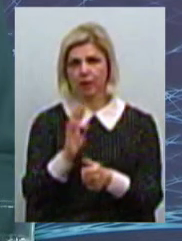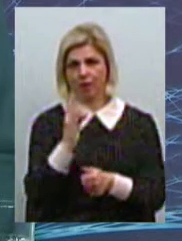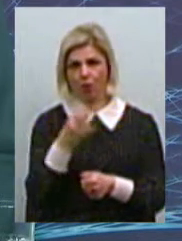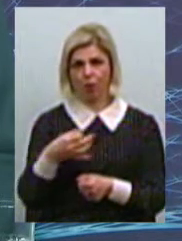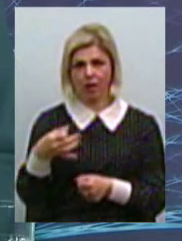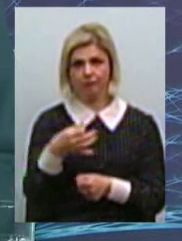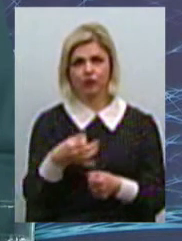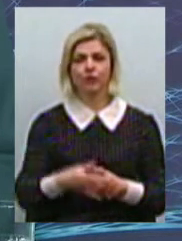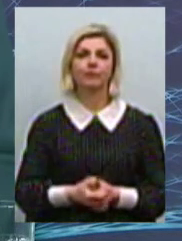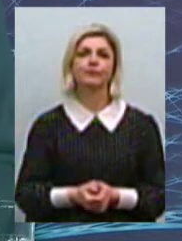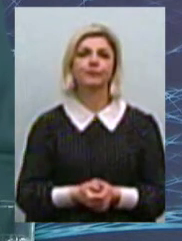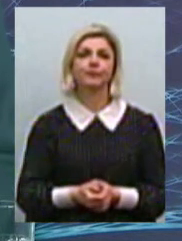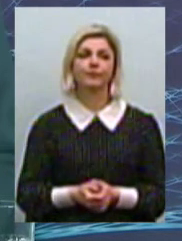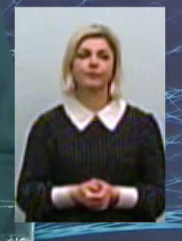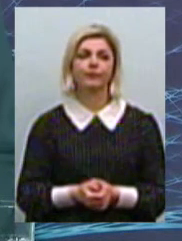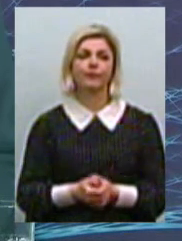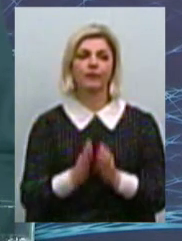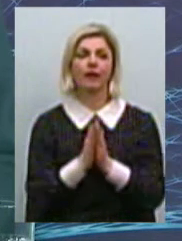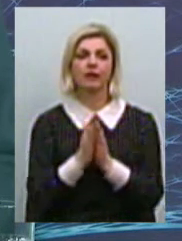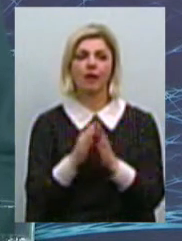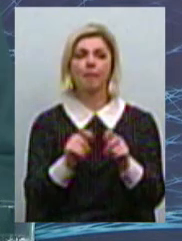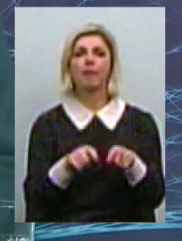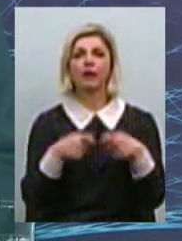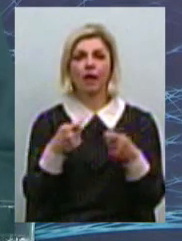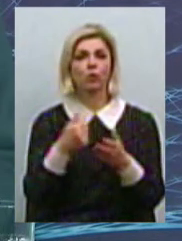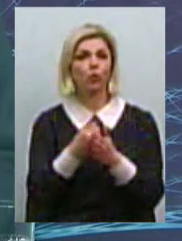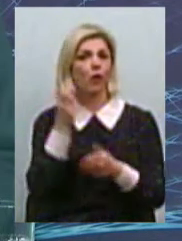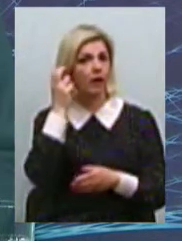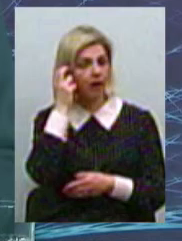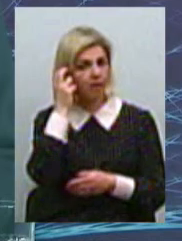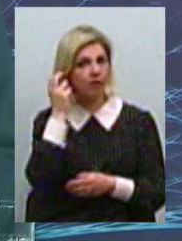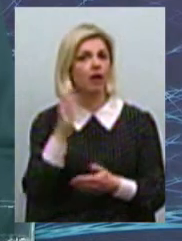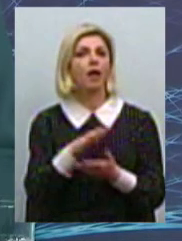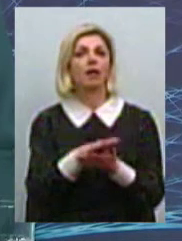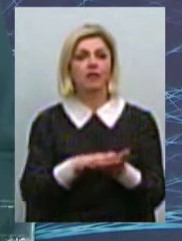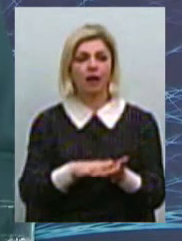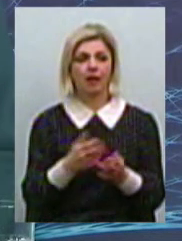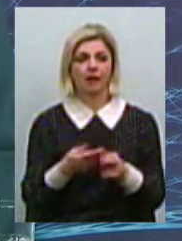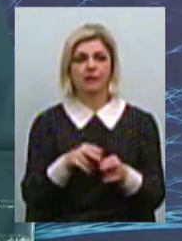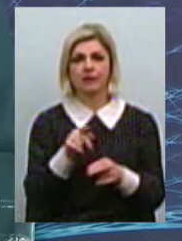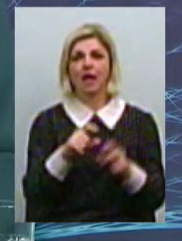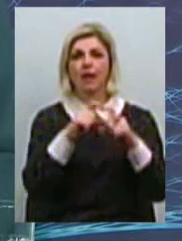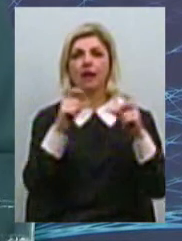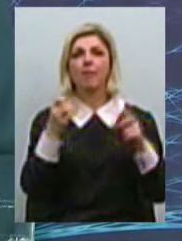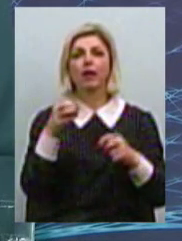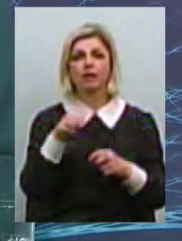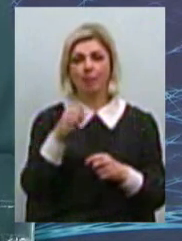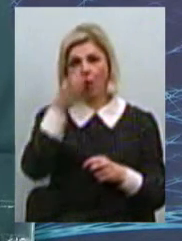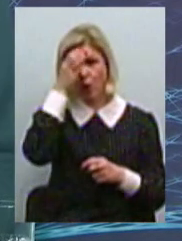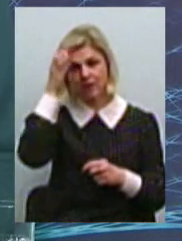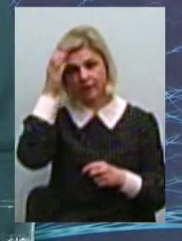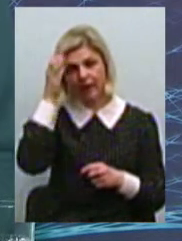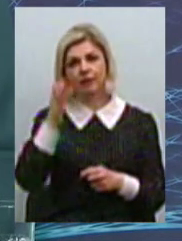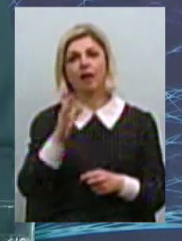От, вона передається до Києва. Далі це департамент освіти і